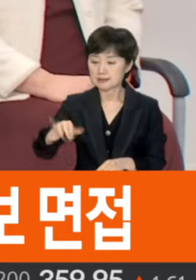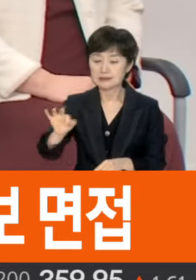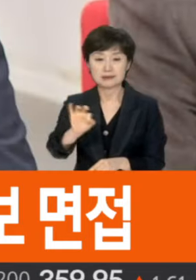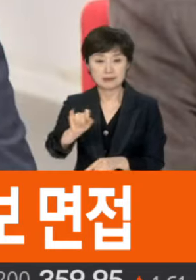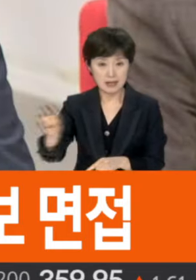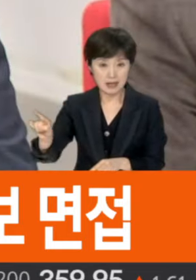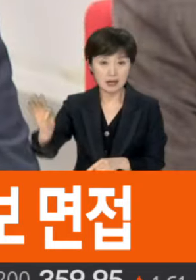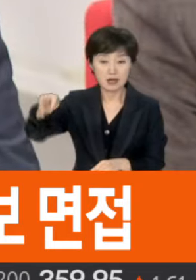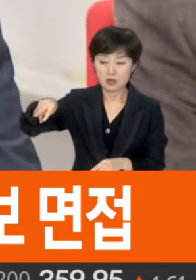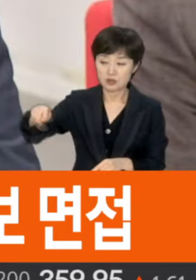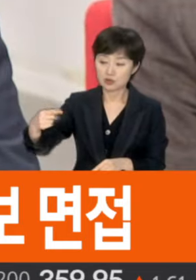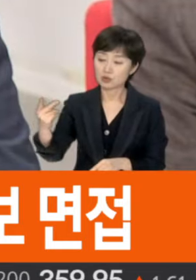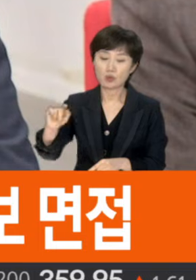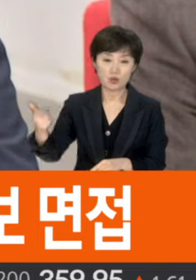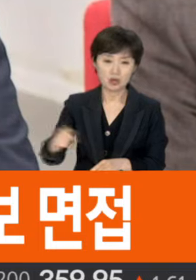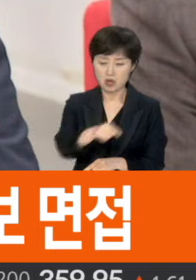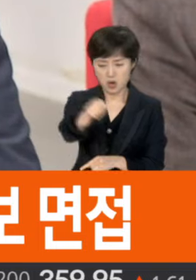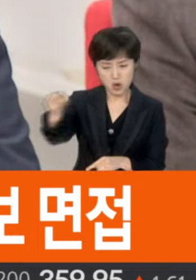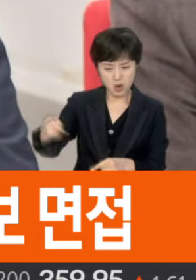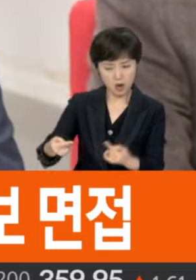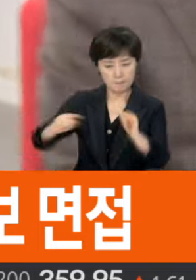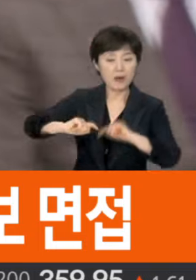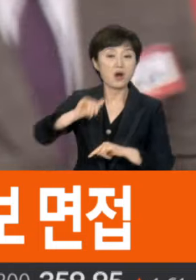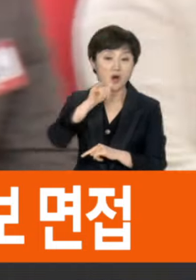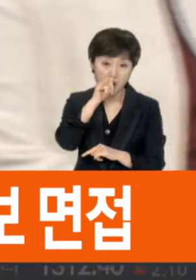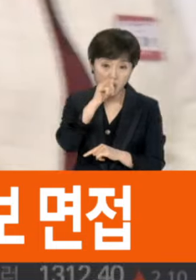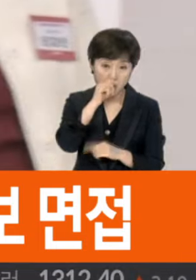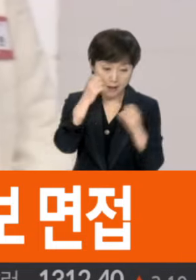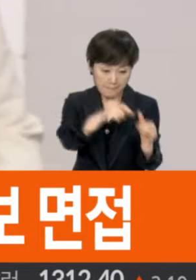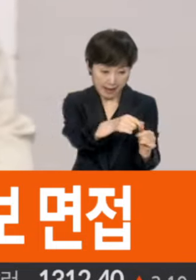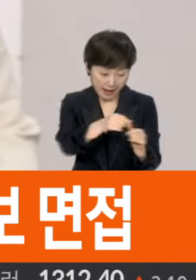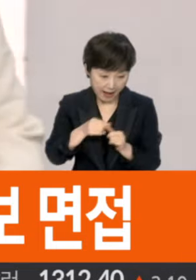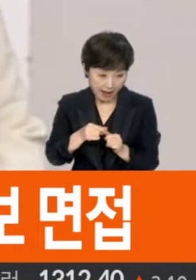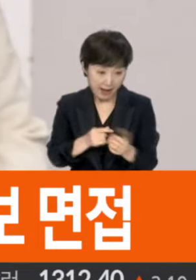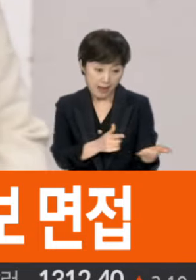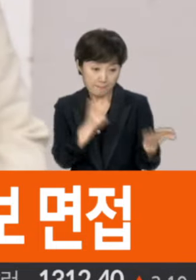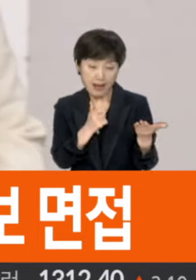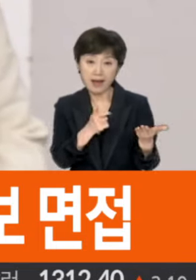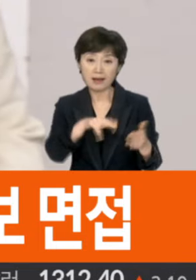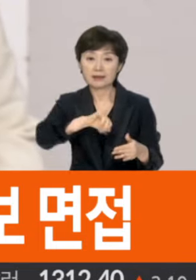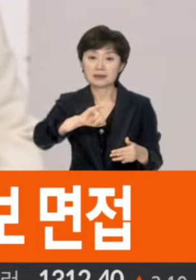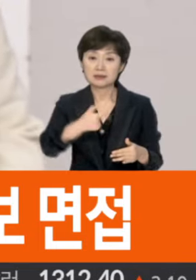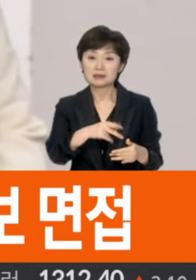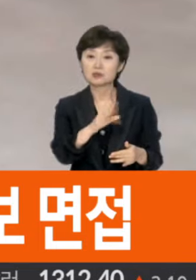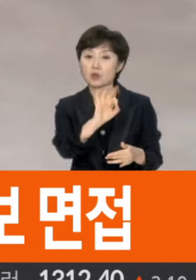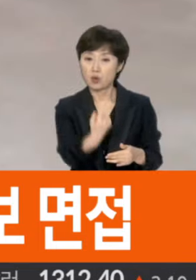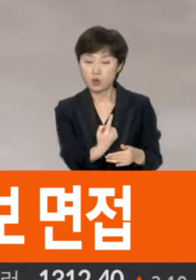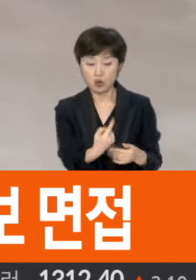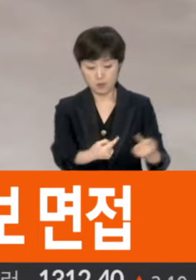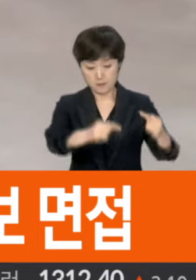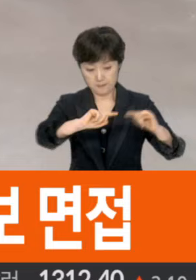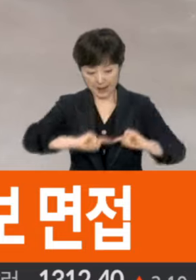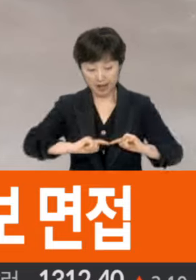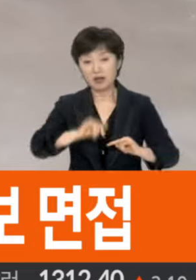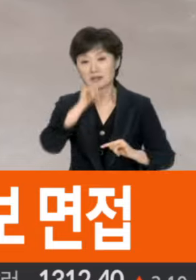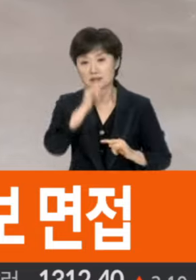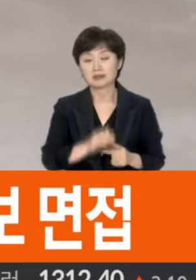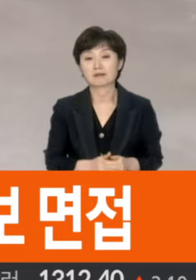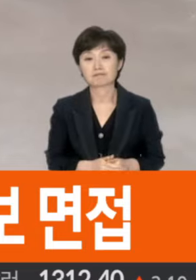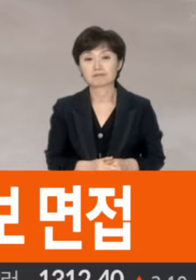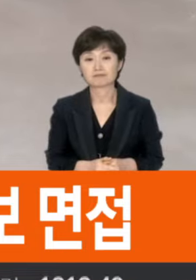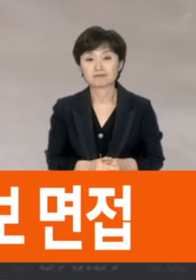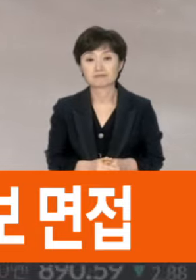윤도현 비상대책위원 등 전현직 지도부와 영입 인재인 사격 황제 진종호 전 선수가 공천 신청한